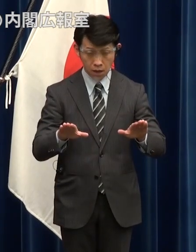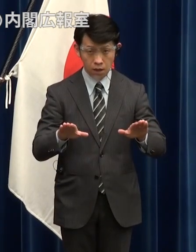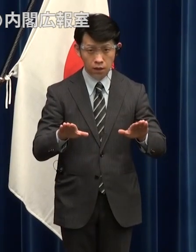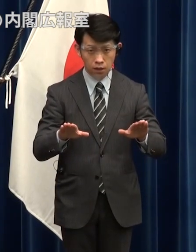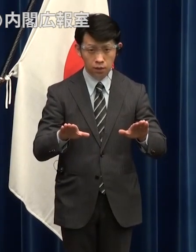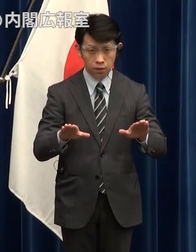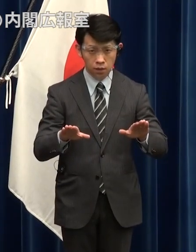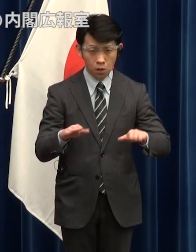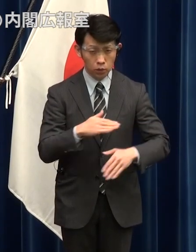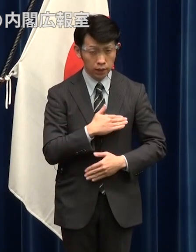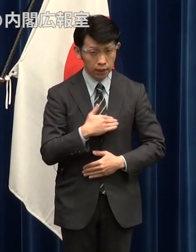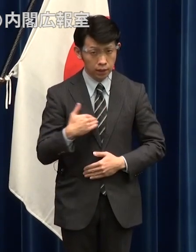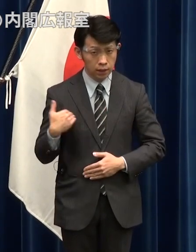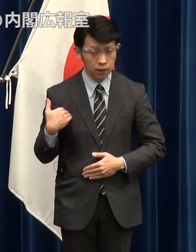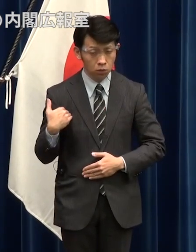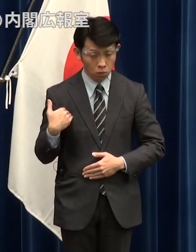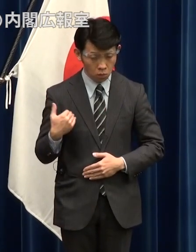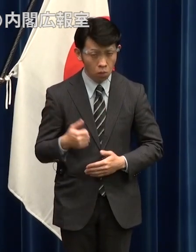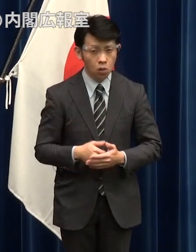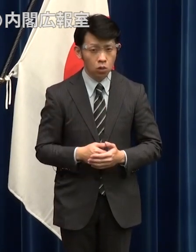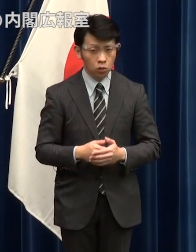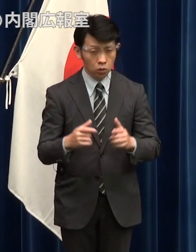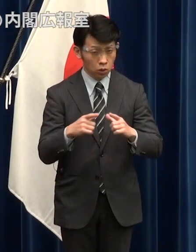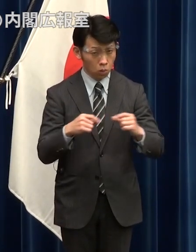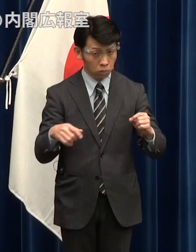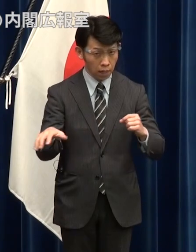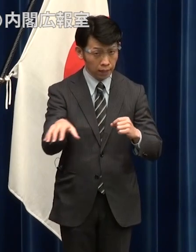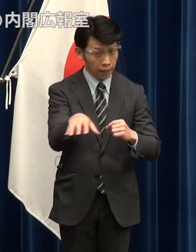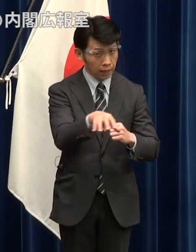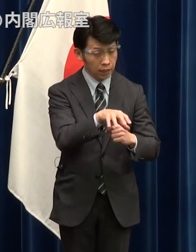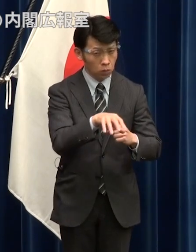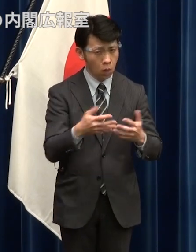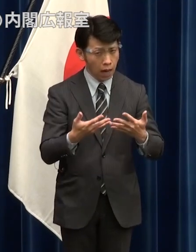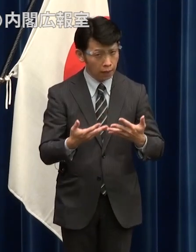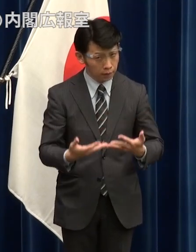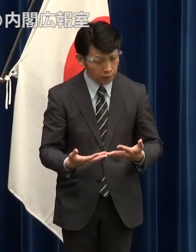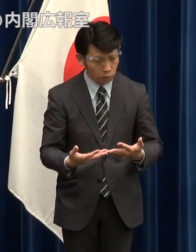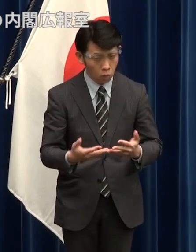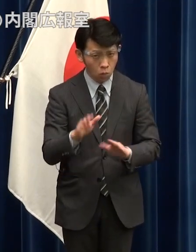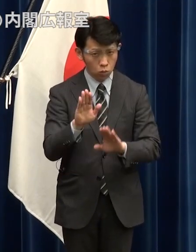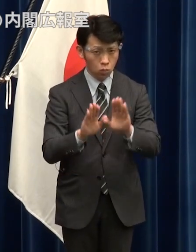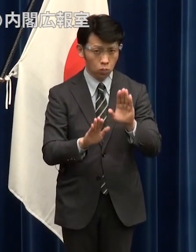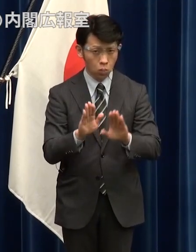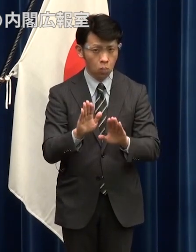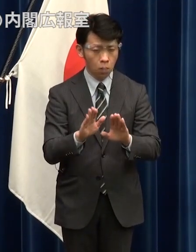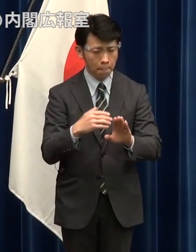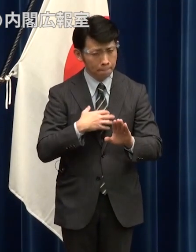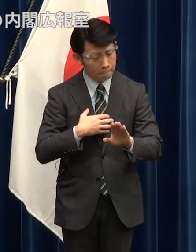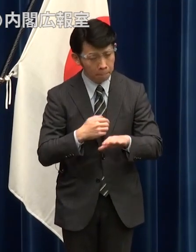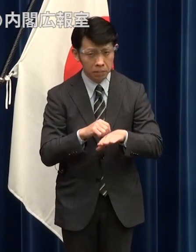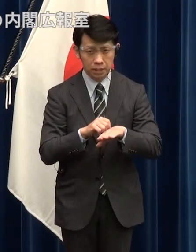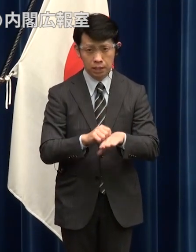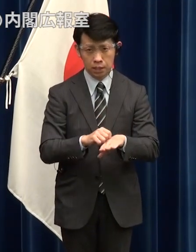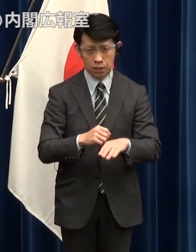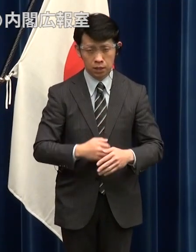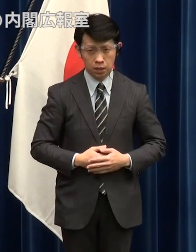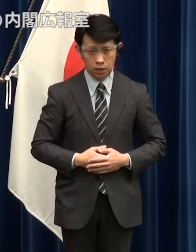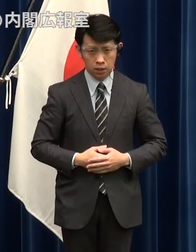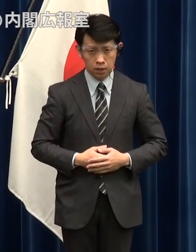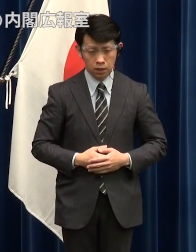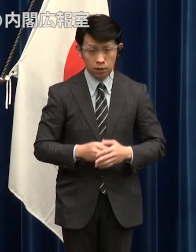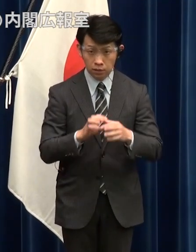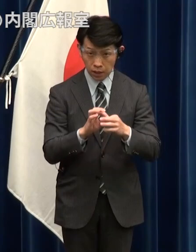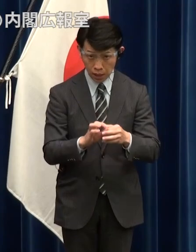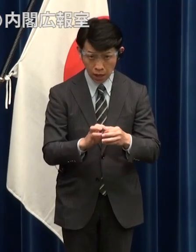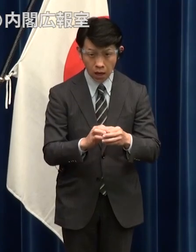れている安全保障環境、急速に厳しさを増している、この中で一刻も早く